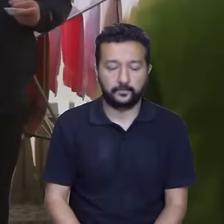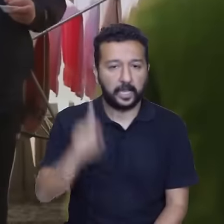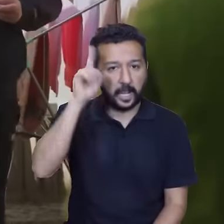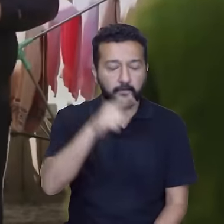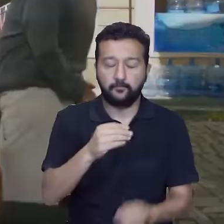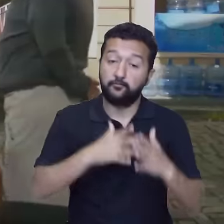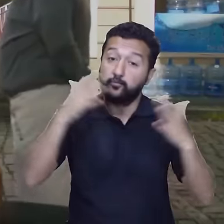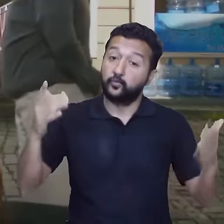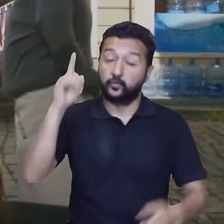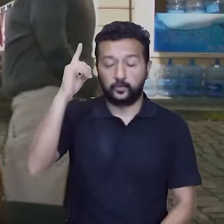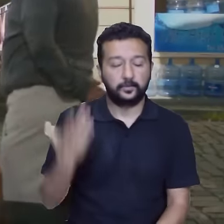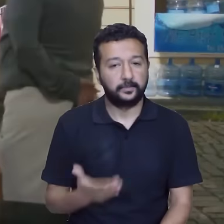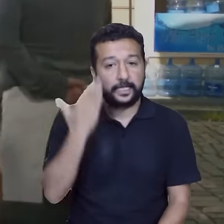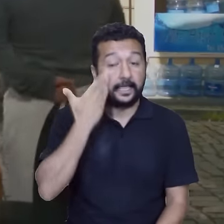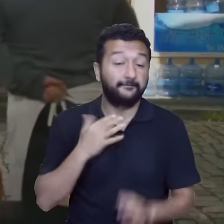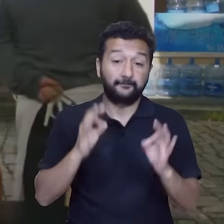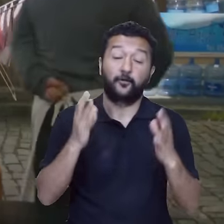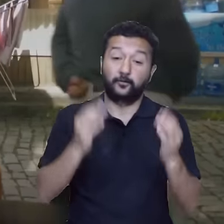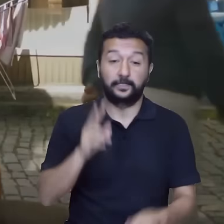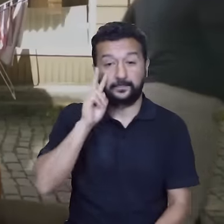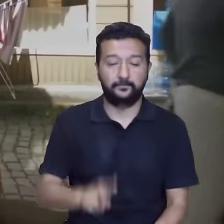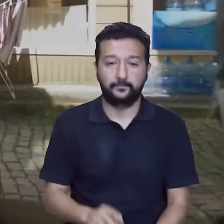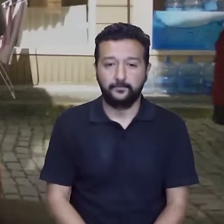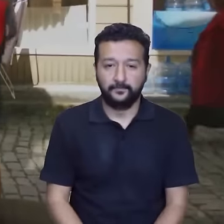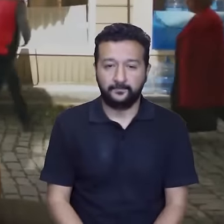Halit gülerek selam verdi. Keyfim yerine geldi.